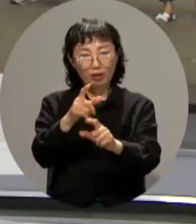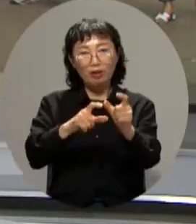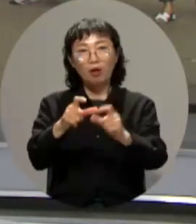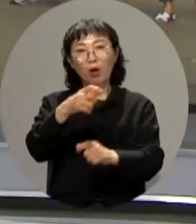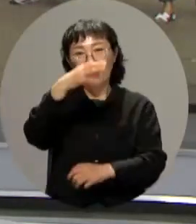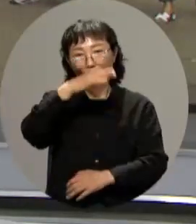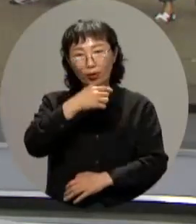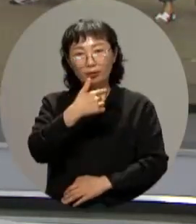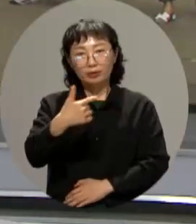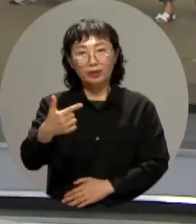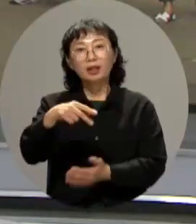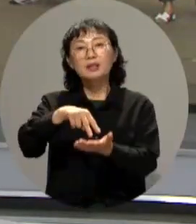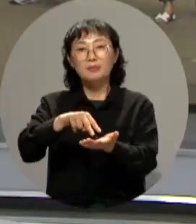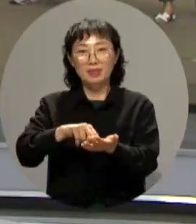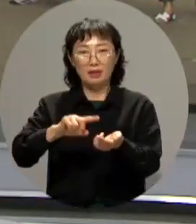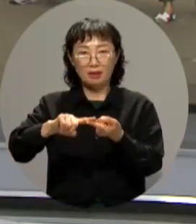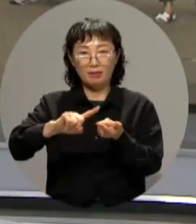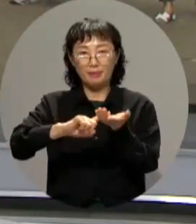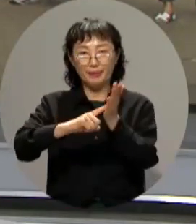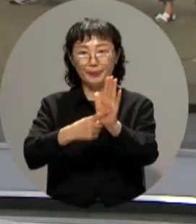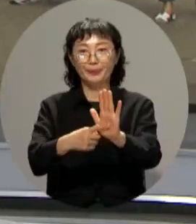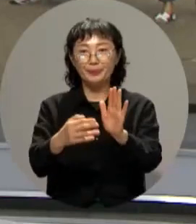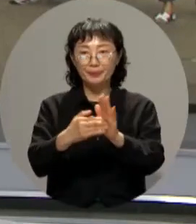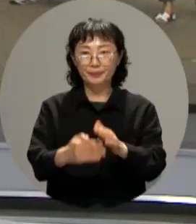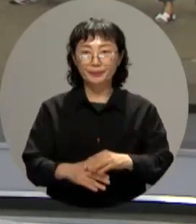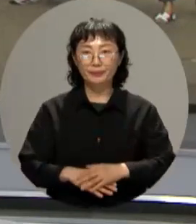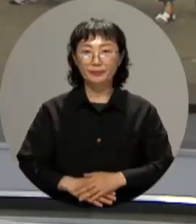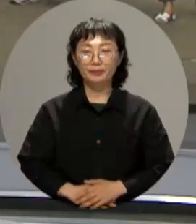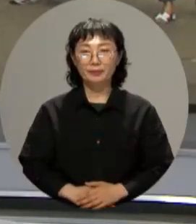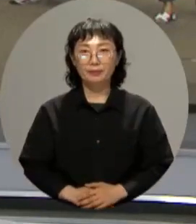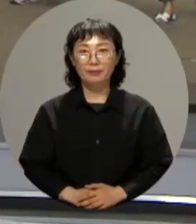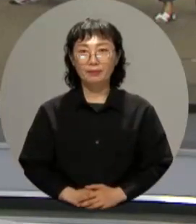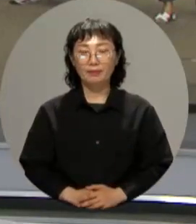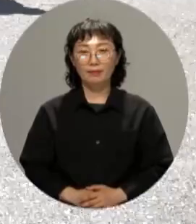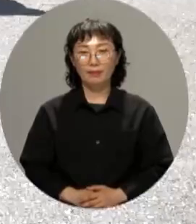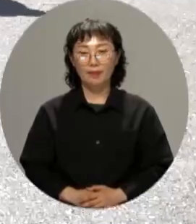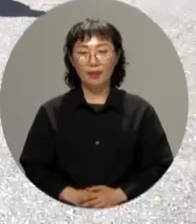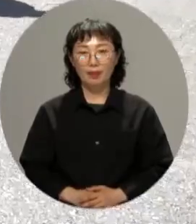효과적이라는 입장입니다. 유룡 기자의 보도입니다.